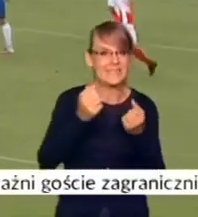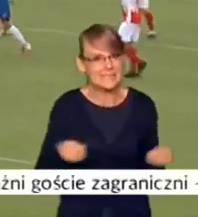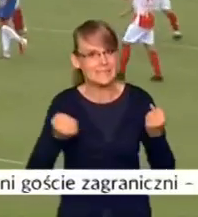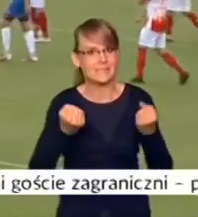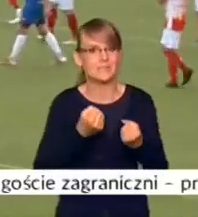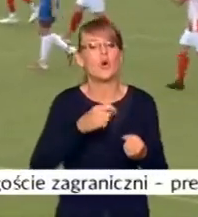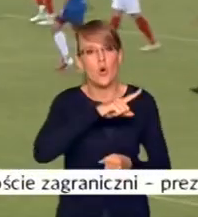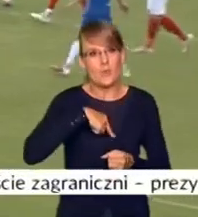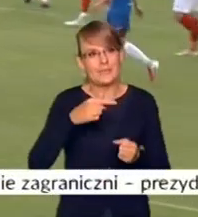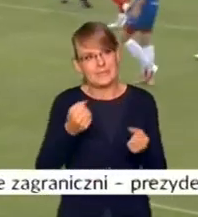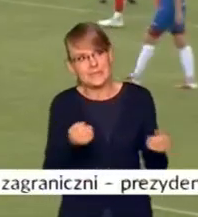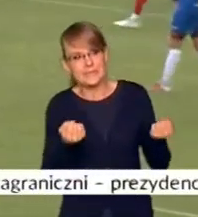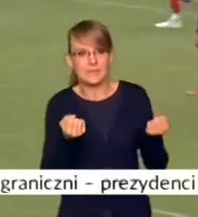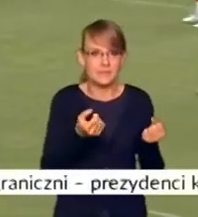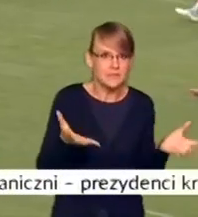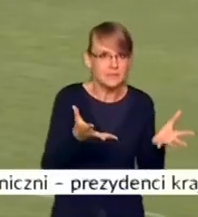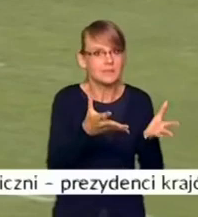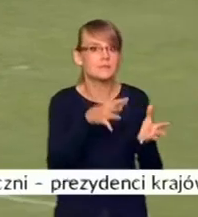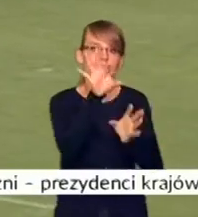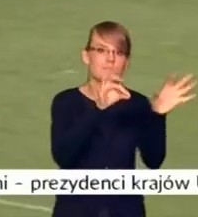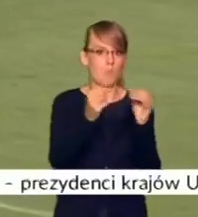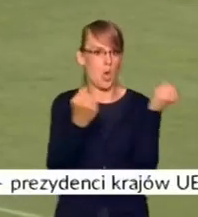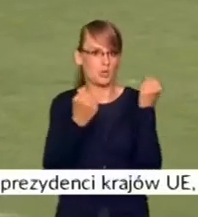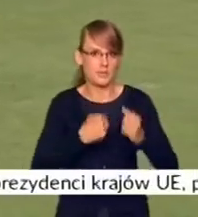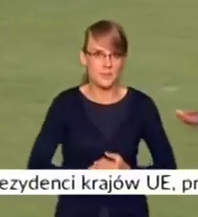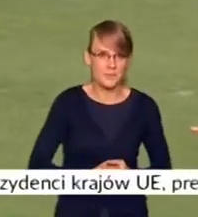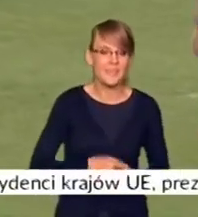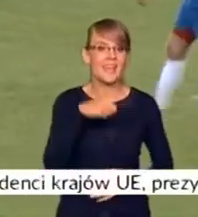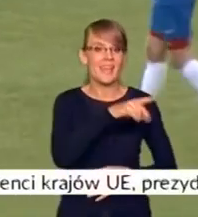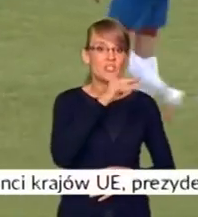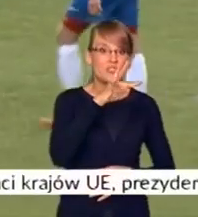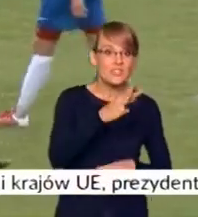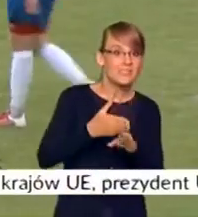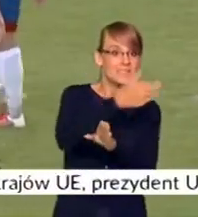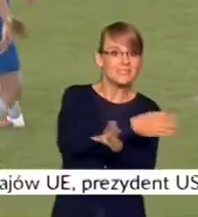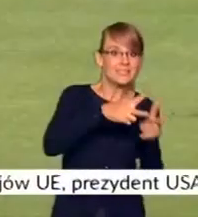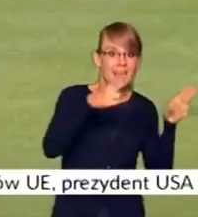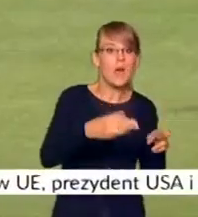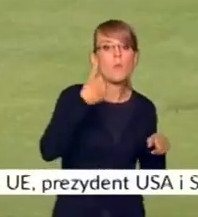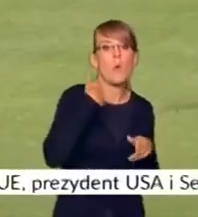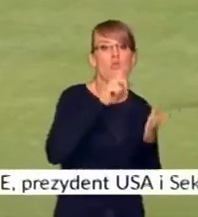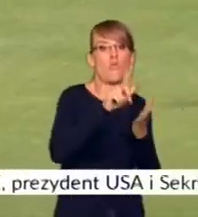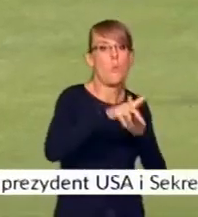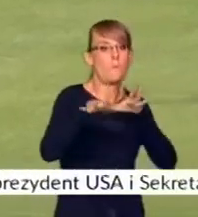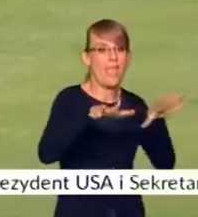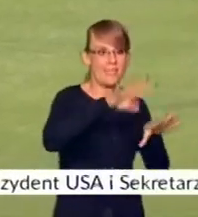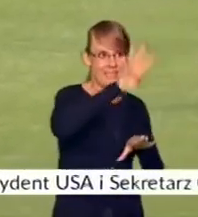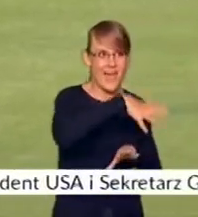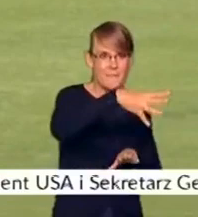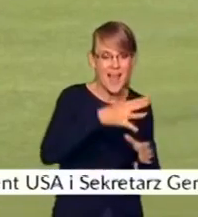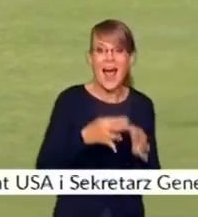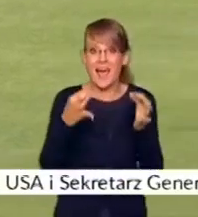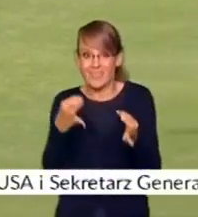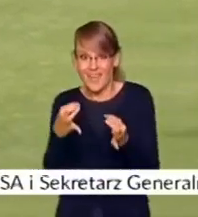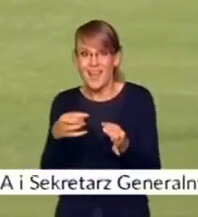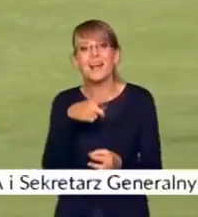pracujemy intensywnie, żeby ten skład jeszcze trochę wzmocnić. Świt poprzedni sezon zakończył na 12. miejscu w tabeli. W nowym Mazowszanie